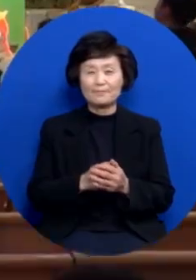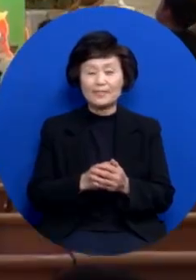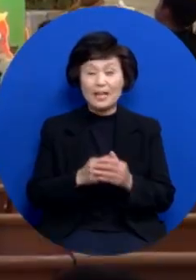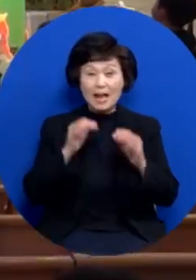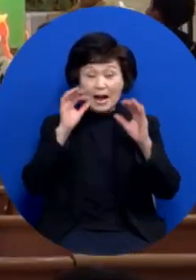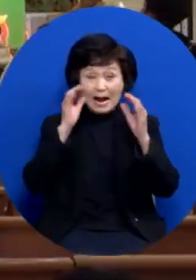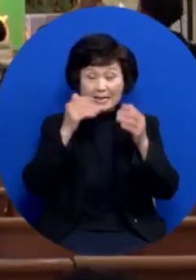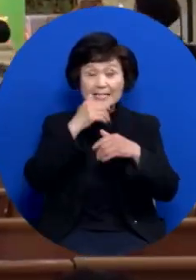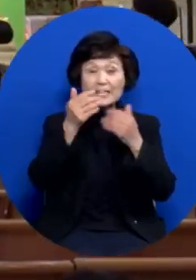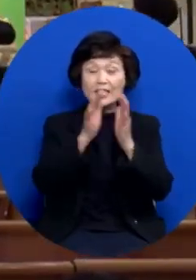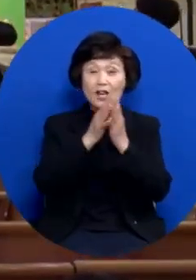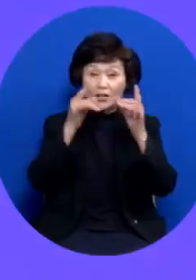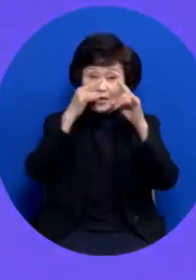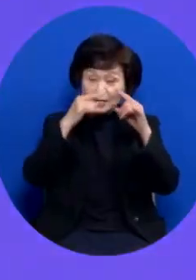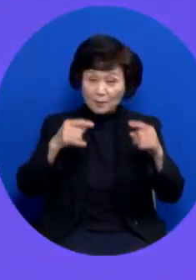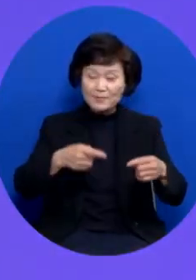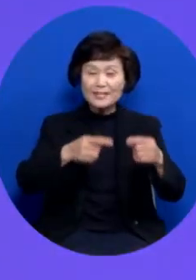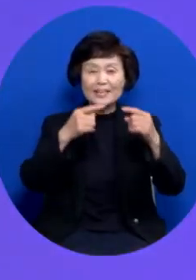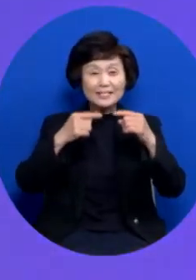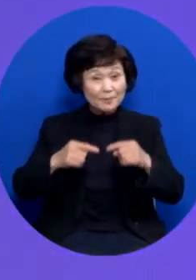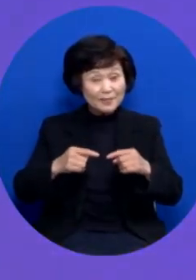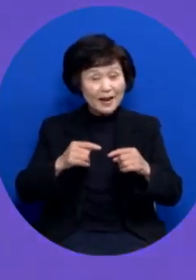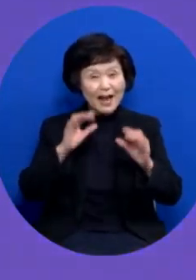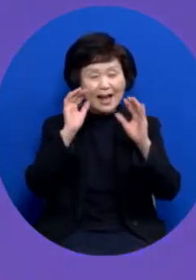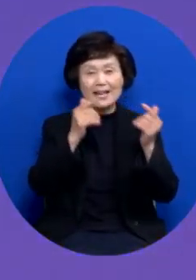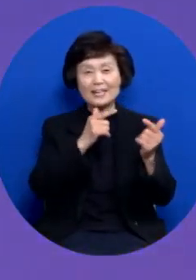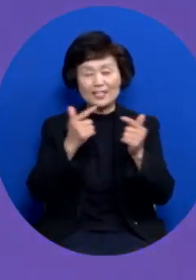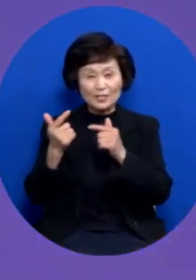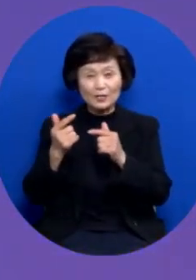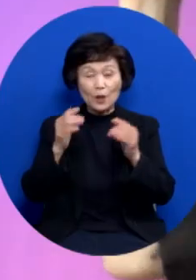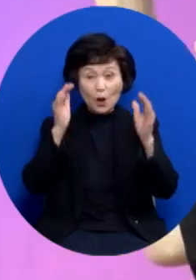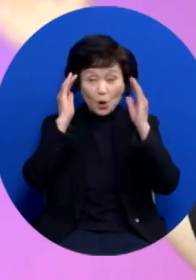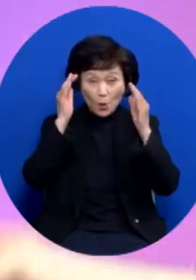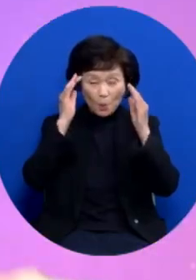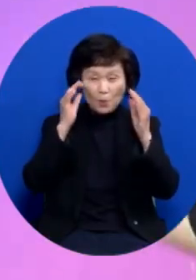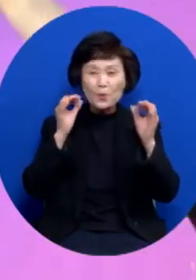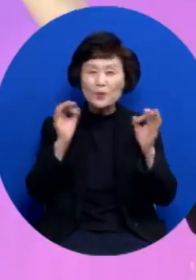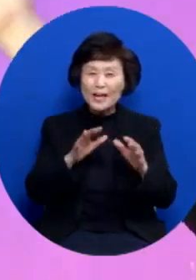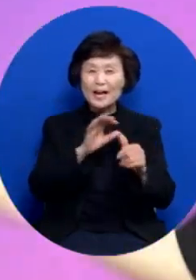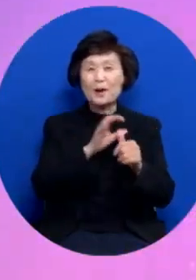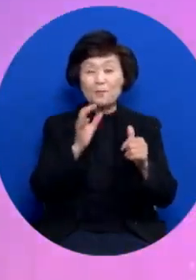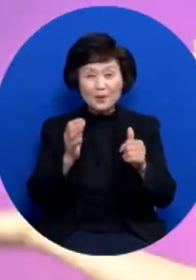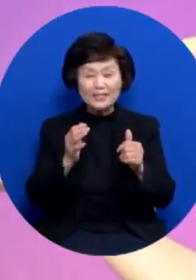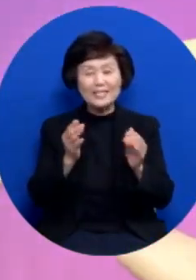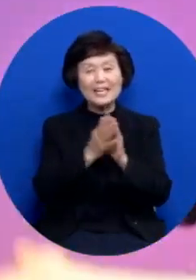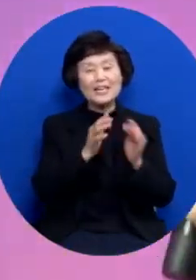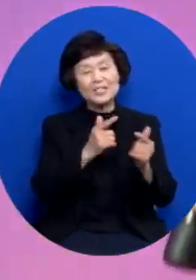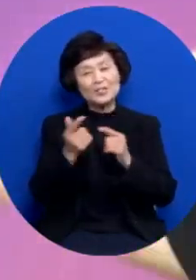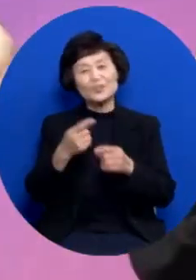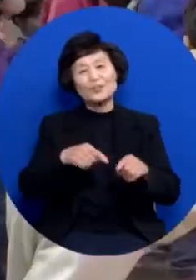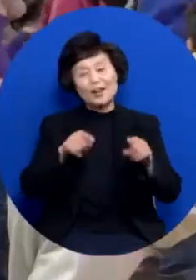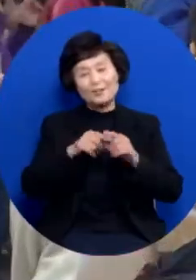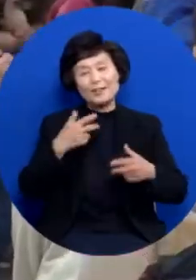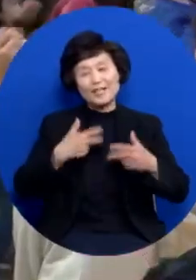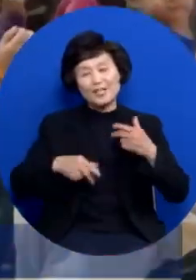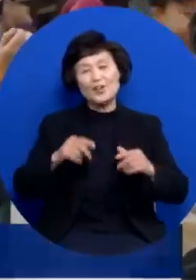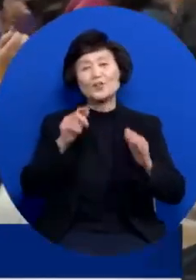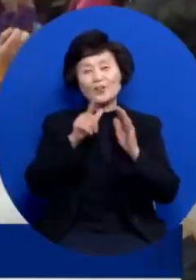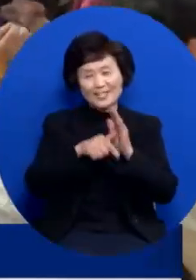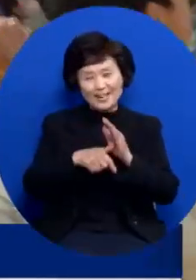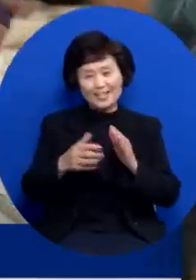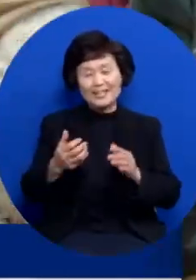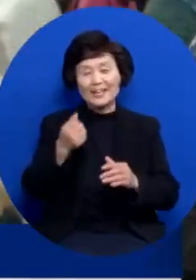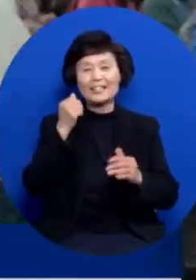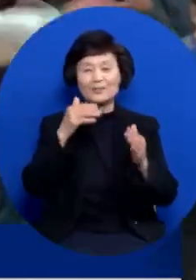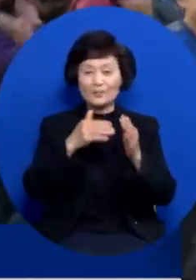어린이 성령 캠프에 참여한 어린이들도 학업에서 벗어나 친구들과 말씀을 듣고 즐거운 시간을 보냅니다. 재미있게